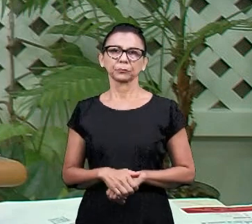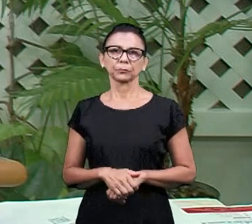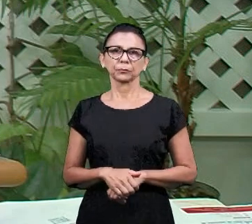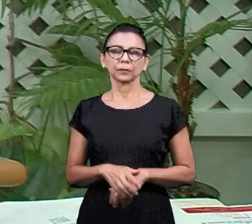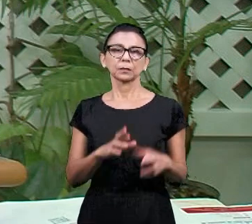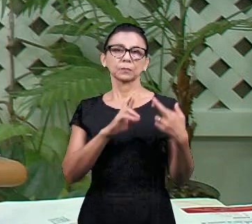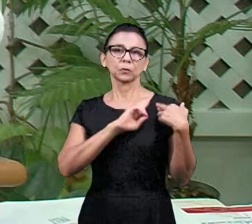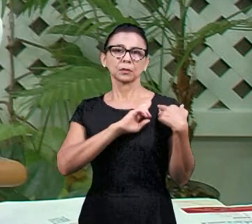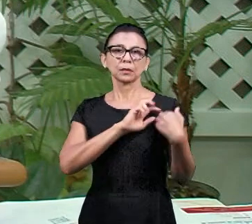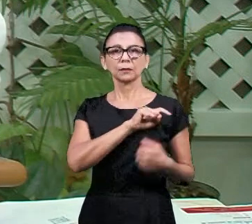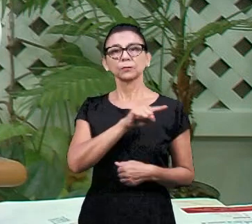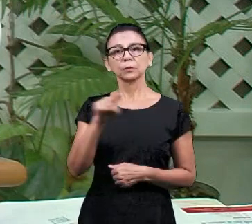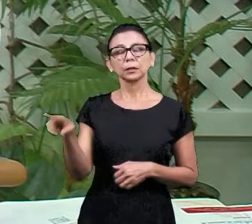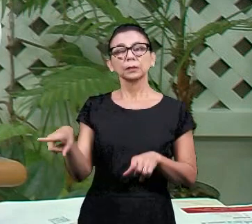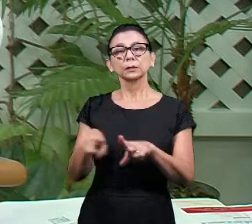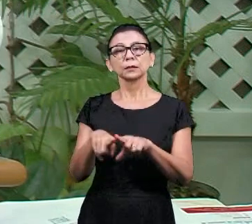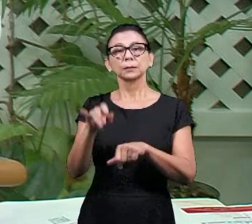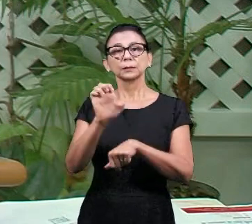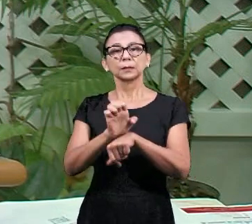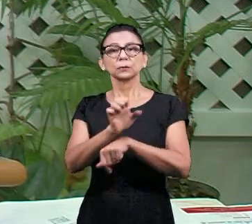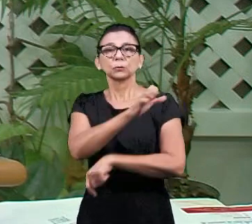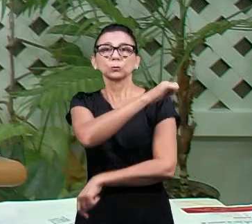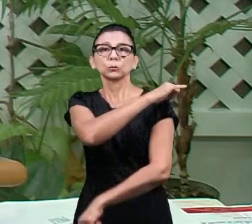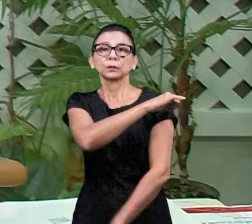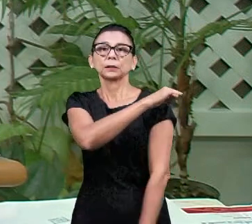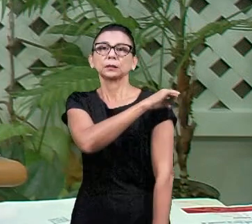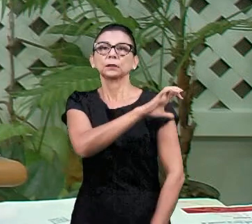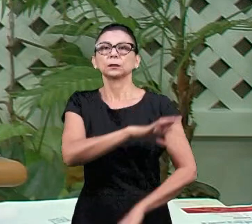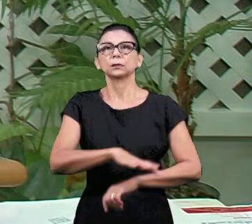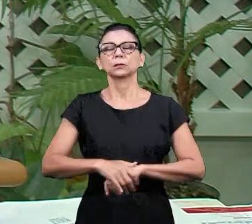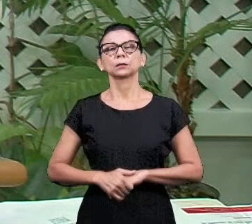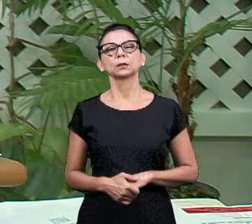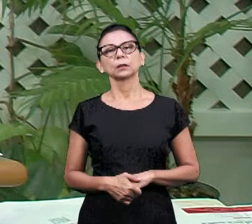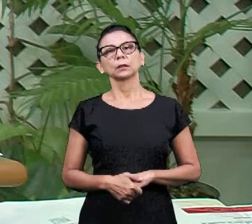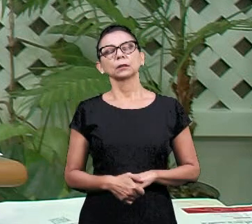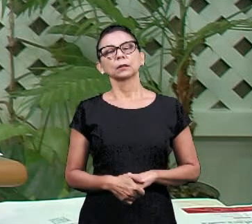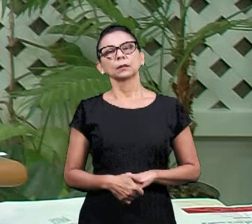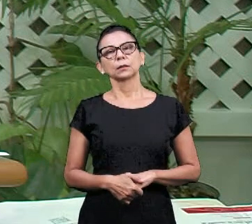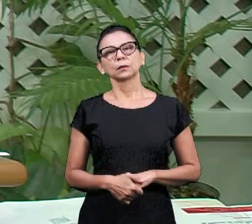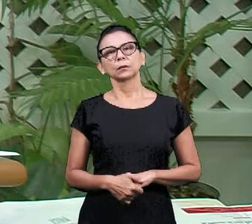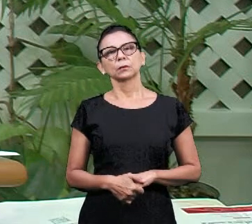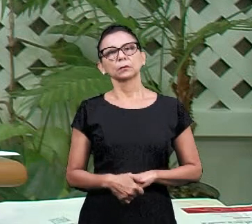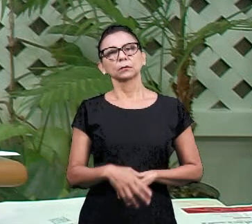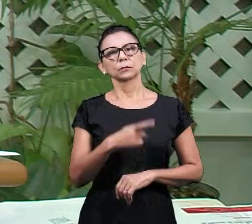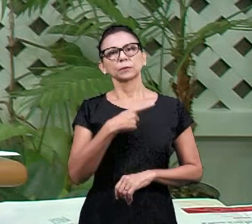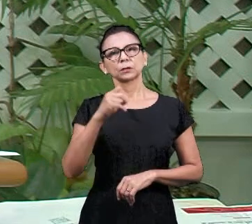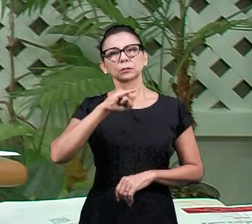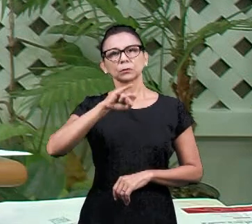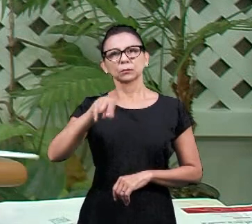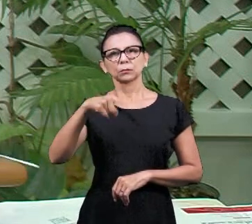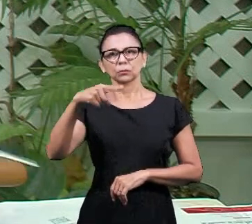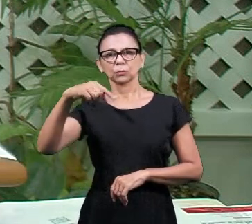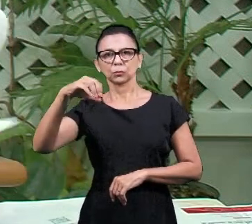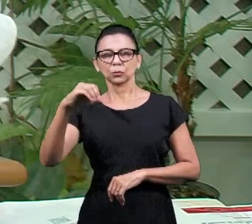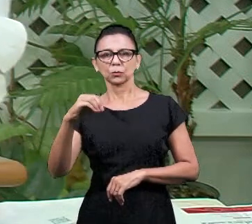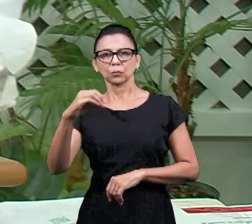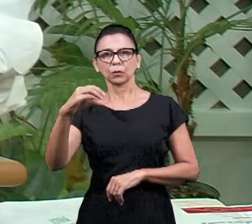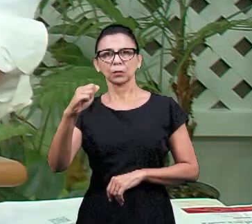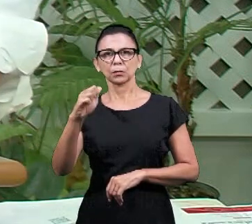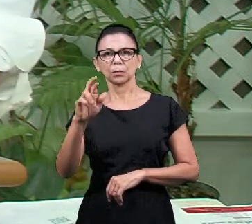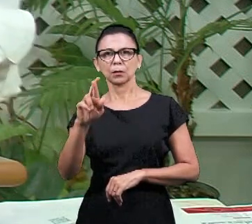qui a présenté le plus grand nombre de participants a été le pasteur de Volta Redonda, pasteur Jean Carlos